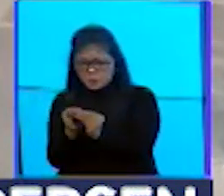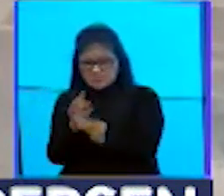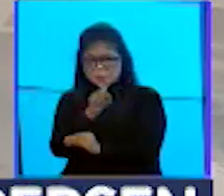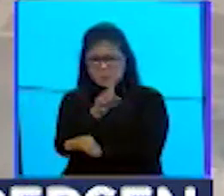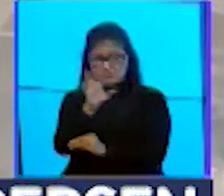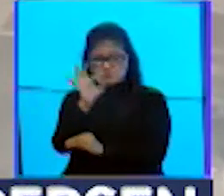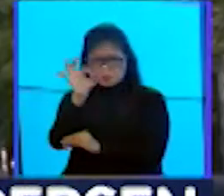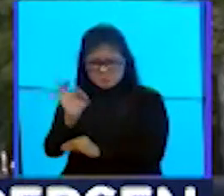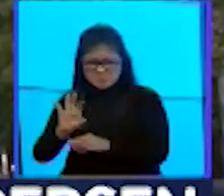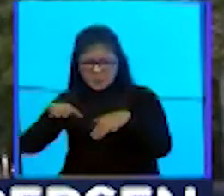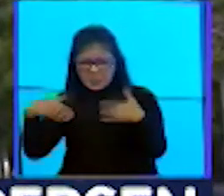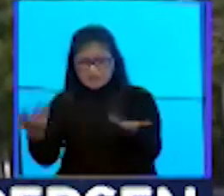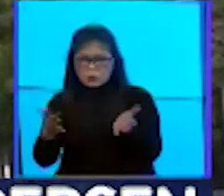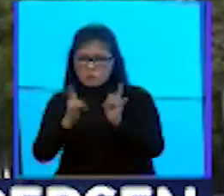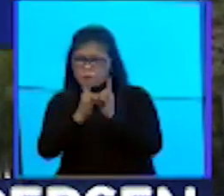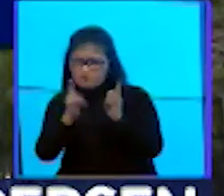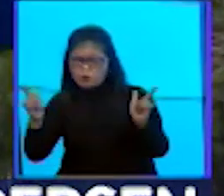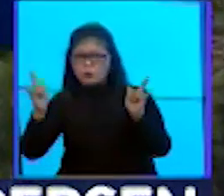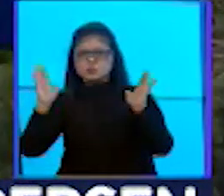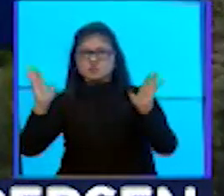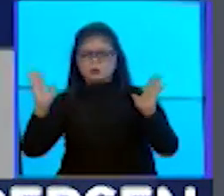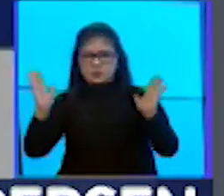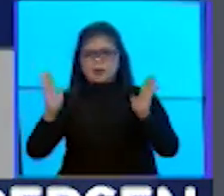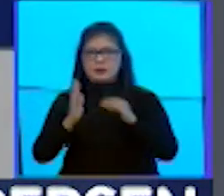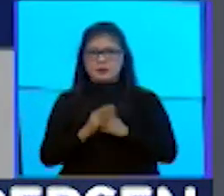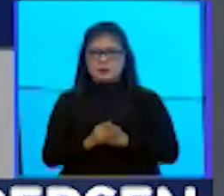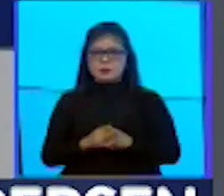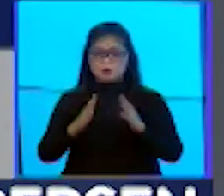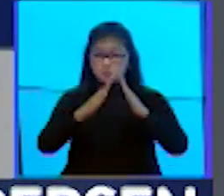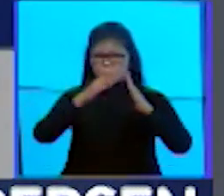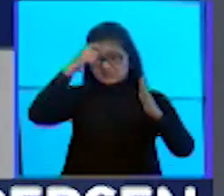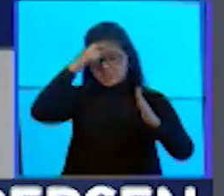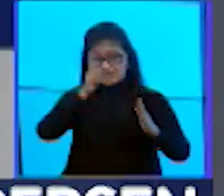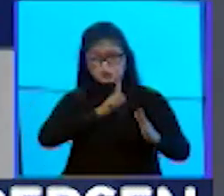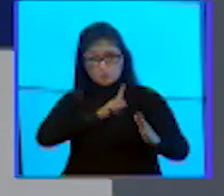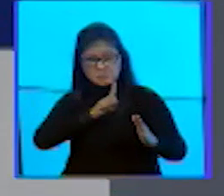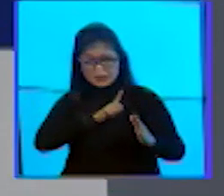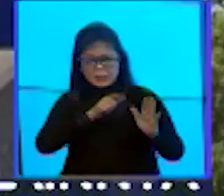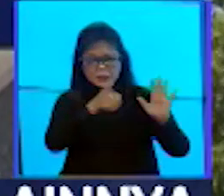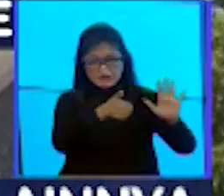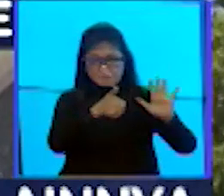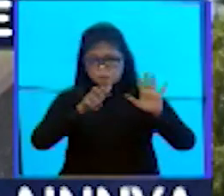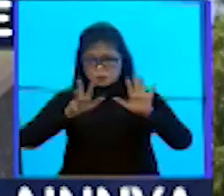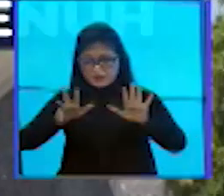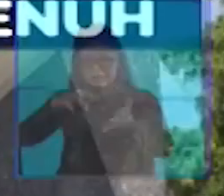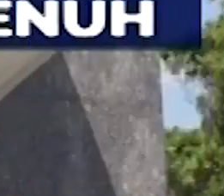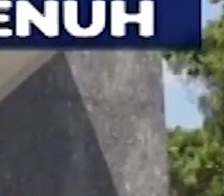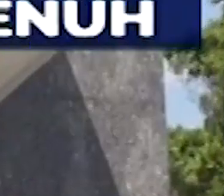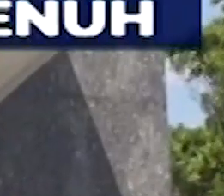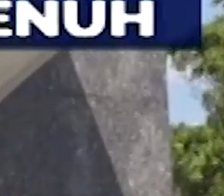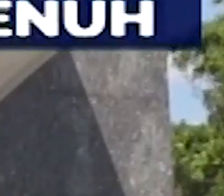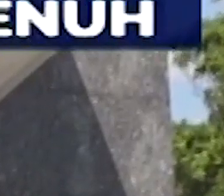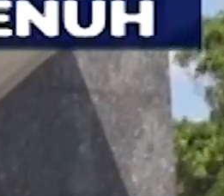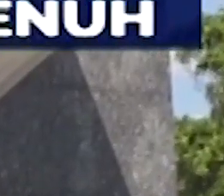atau penuh. Di Rumah Sakit Mitra Siaga Kota Tegal misalnya, dari 69 tempat tidur di ruang isolasi, semuanya terisi